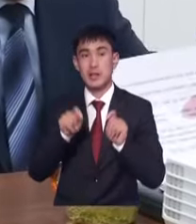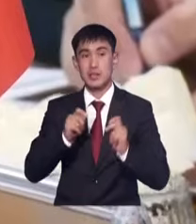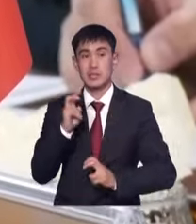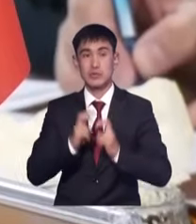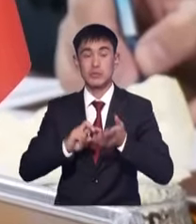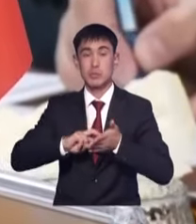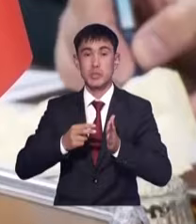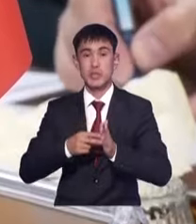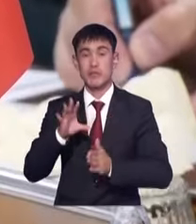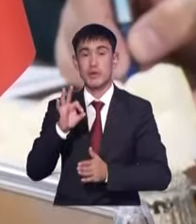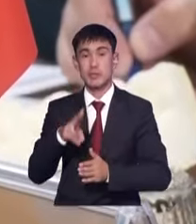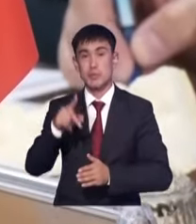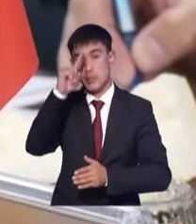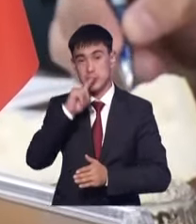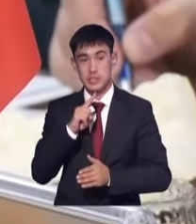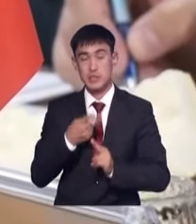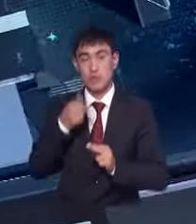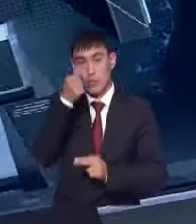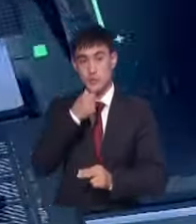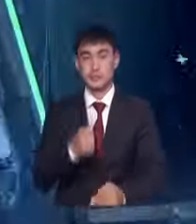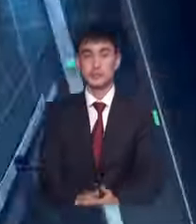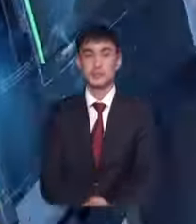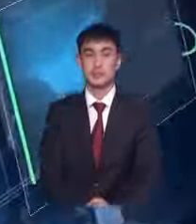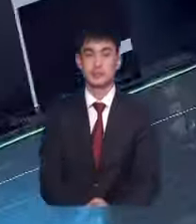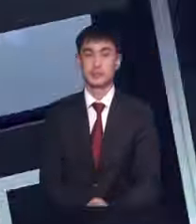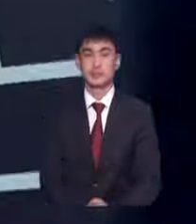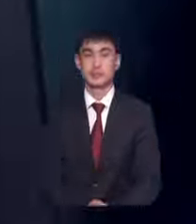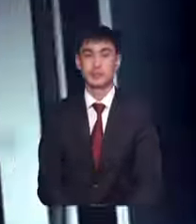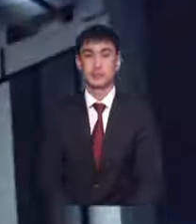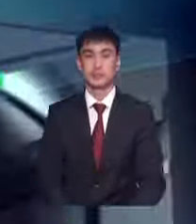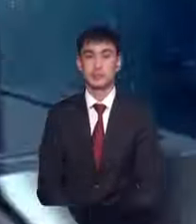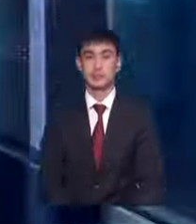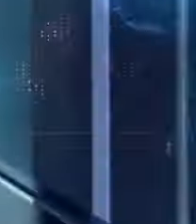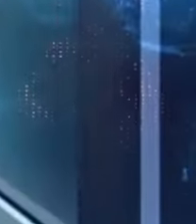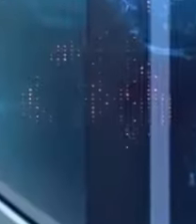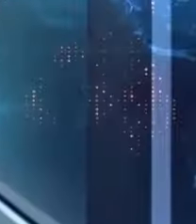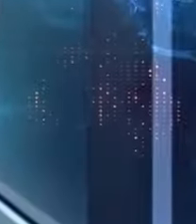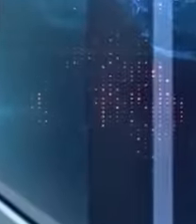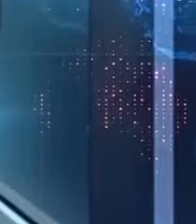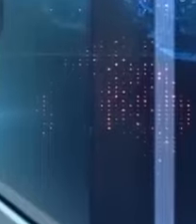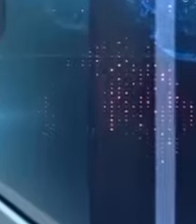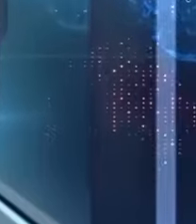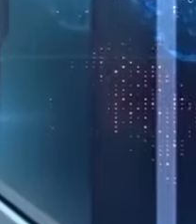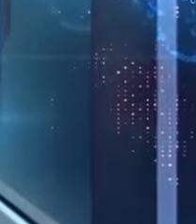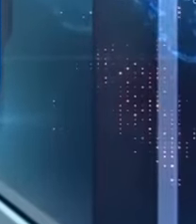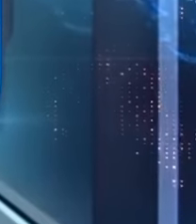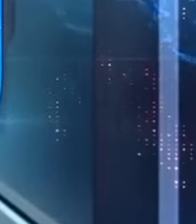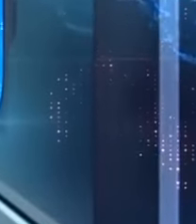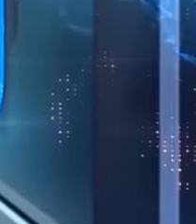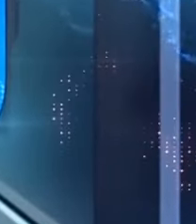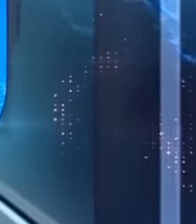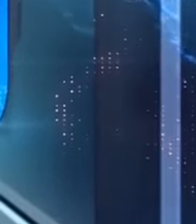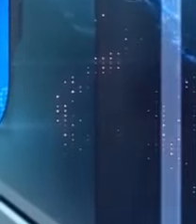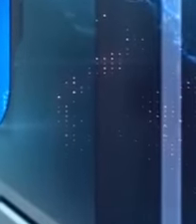завода запланировано в октябре месяце текущего года. Жандос Назарбаев, Жандарбек Нурбек, телерадиокомпания ЖТСУ,